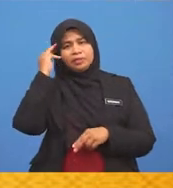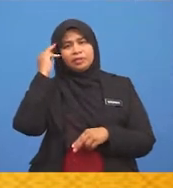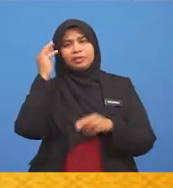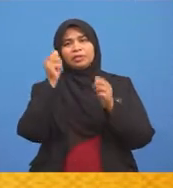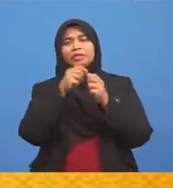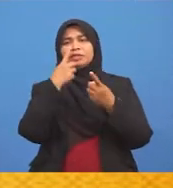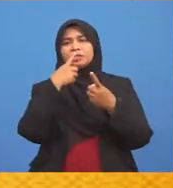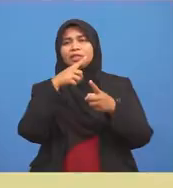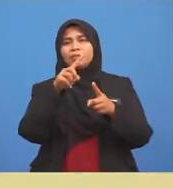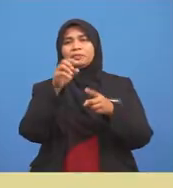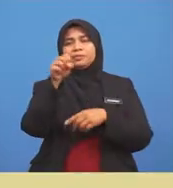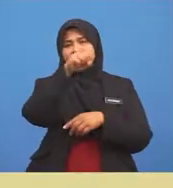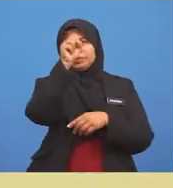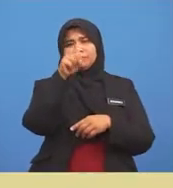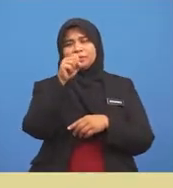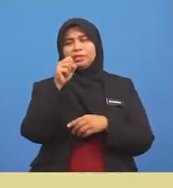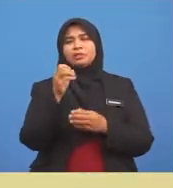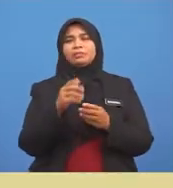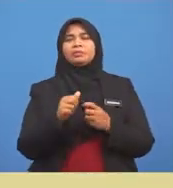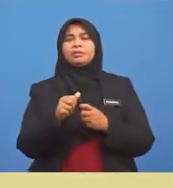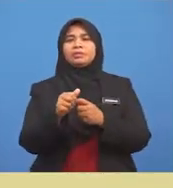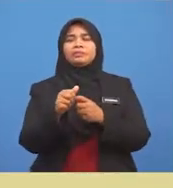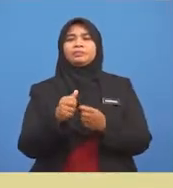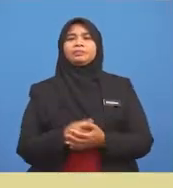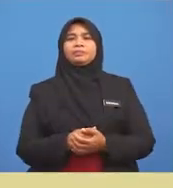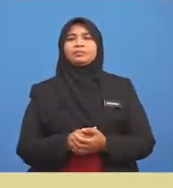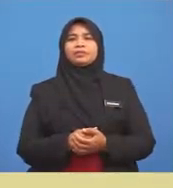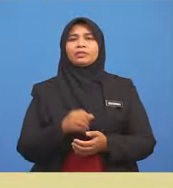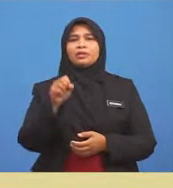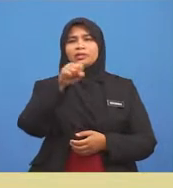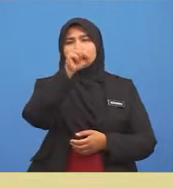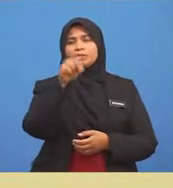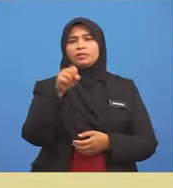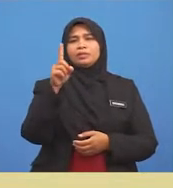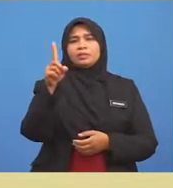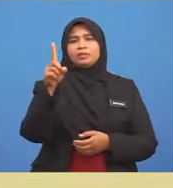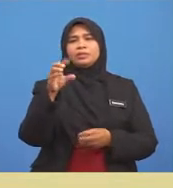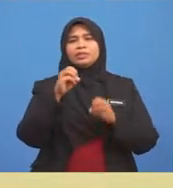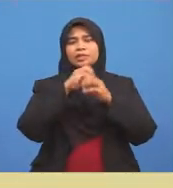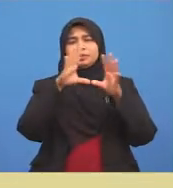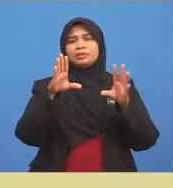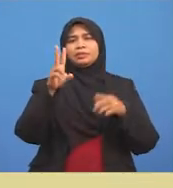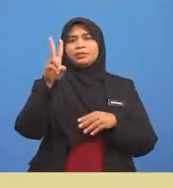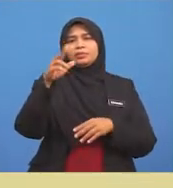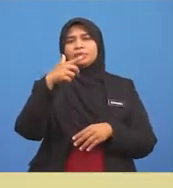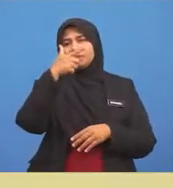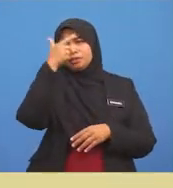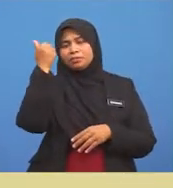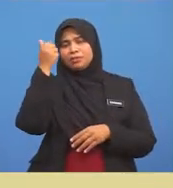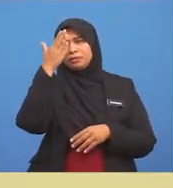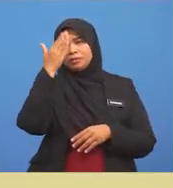dengan menjawab soalan-soalan berikut. Soalan yang pertama, jelaskan dua